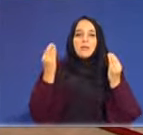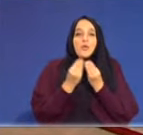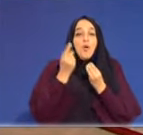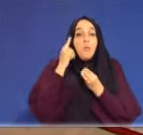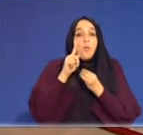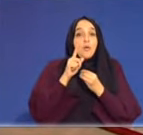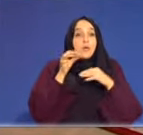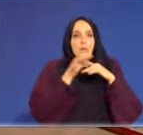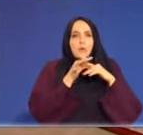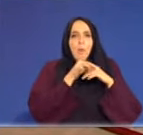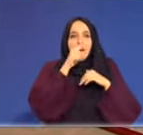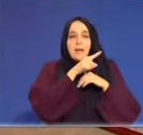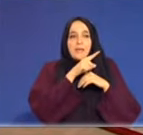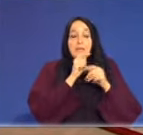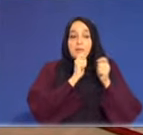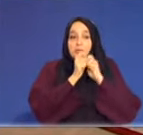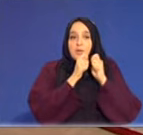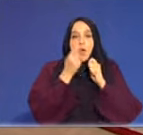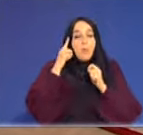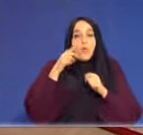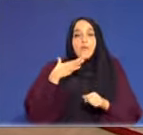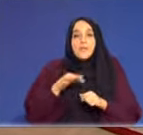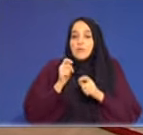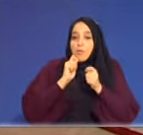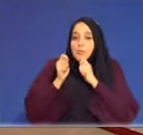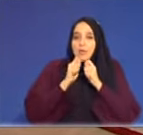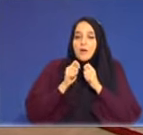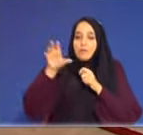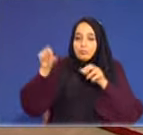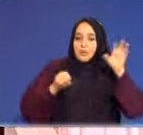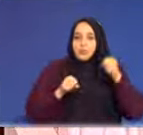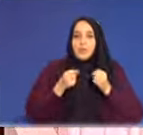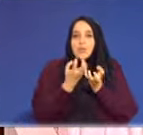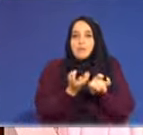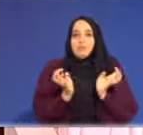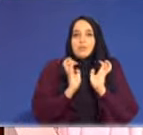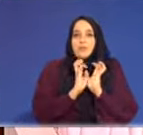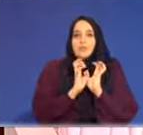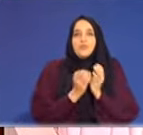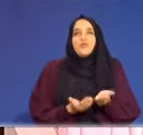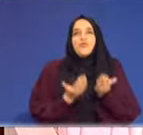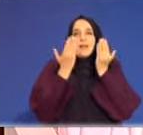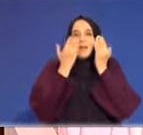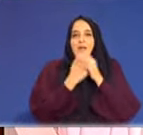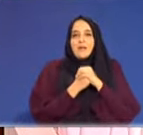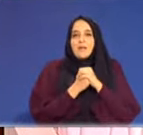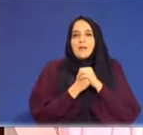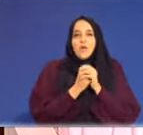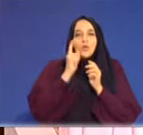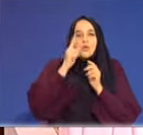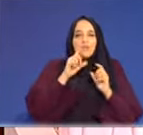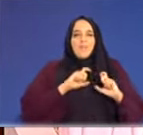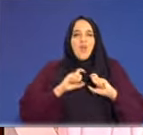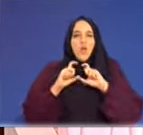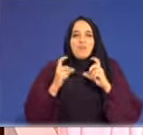يقنعوا زوجك ويقنعوا وليدك ويجمعوهم في جلسة صلح، إن شاء الله ربي ألف